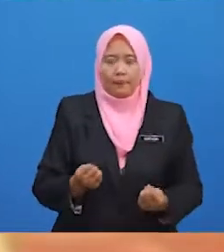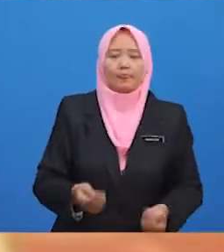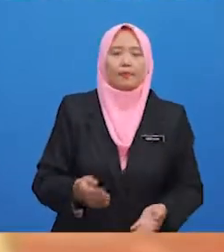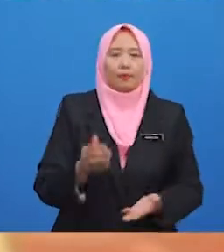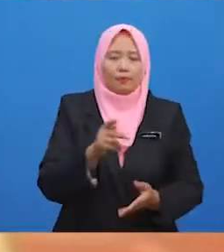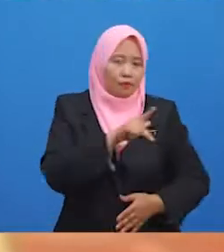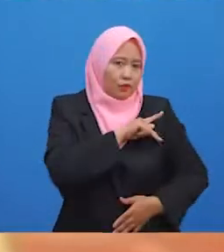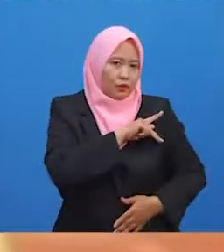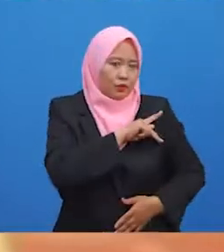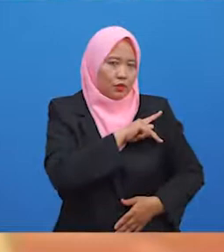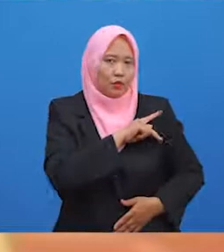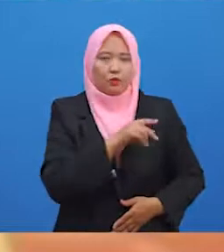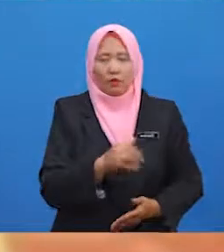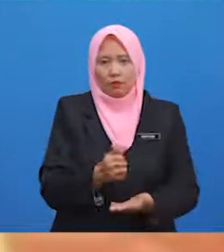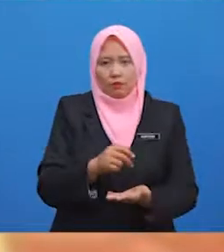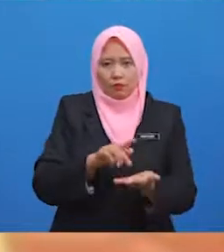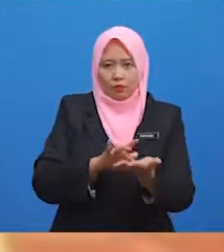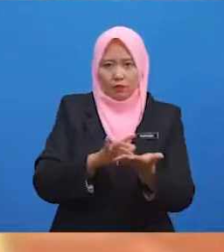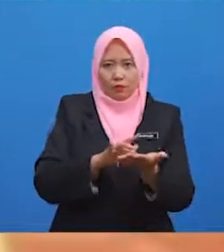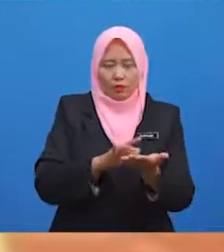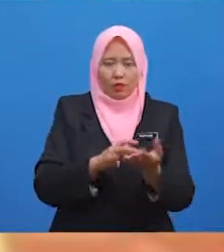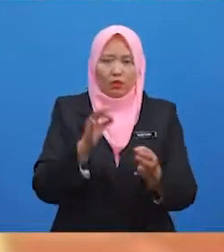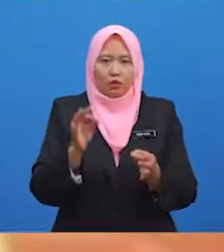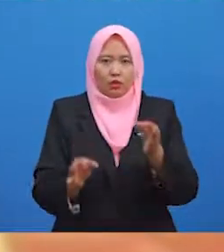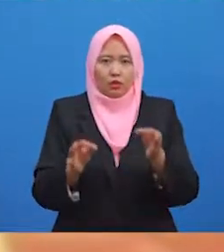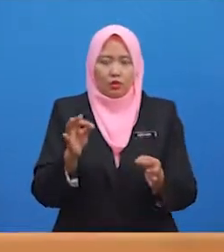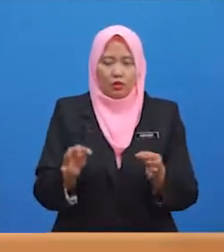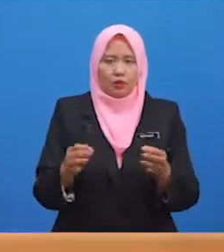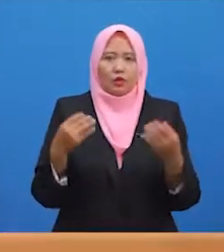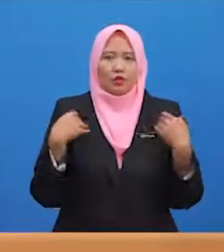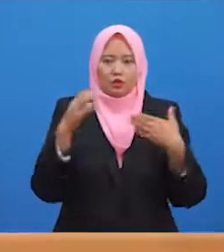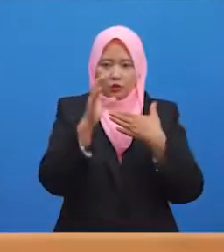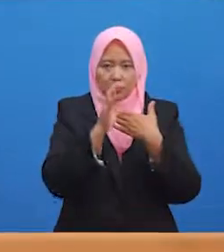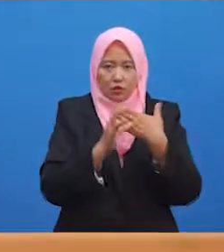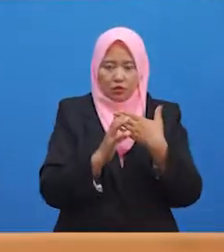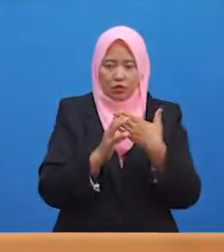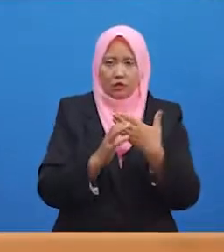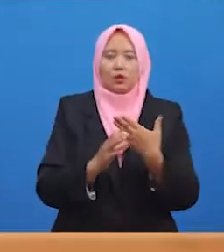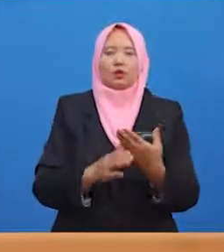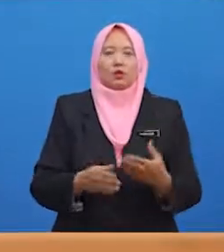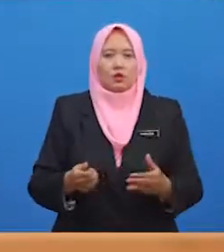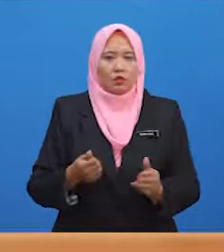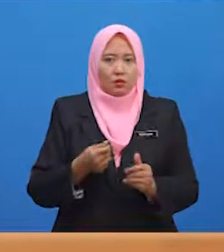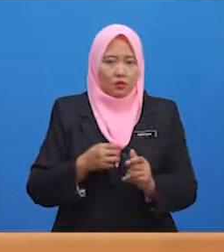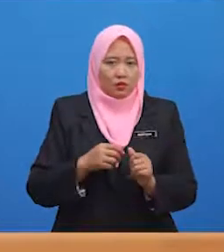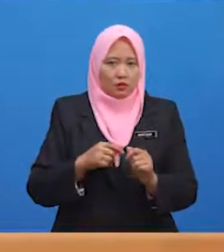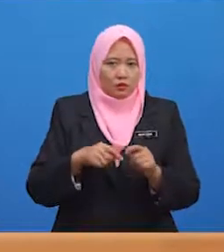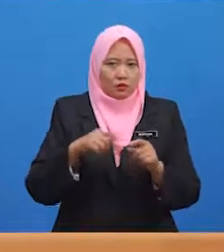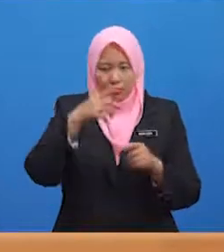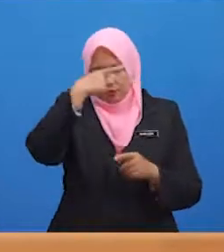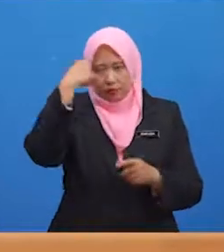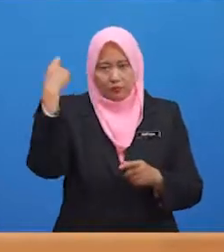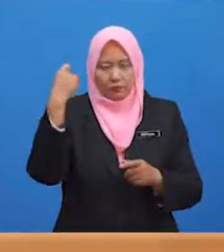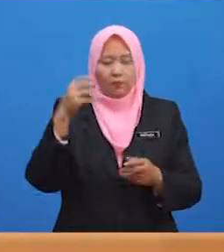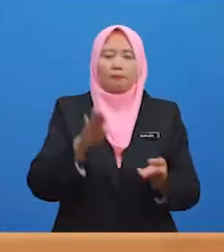sekiranya kecederaan yang berlaku boleh menyebabkan kematian. Kita pergi kepada kaedah tinjauan awal